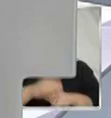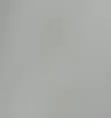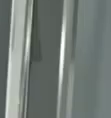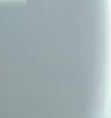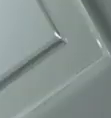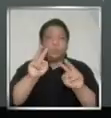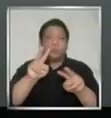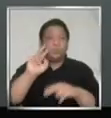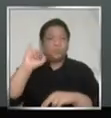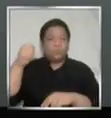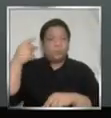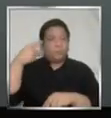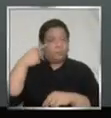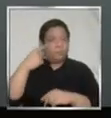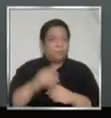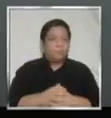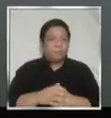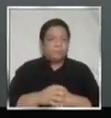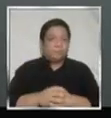Soriano.